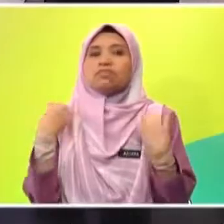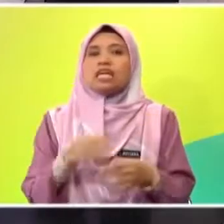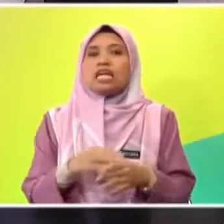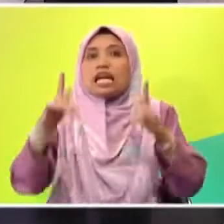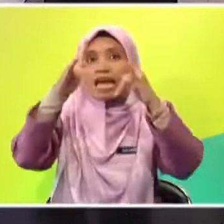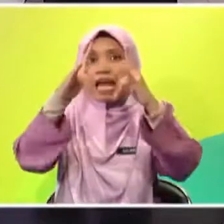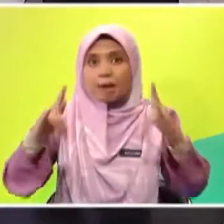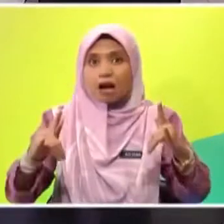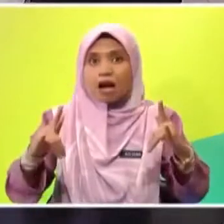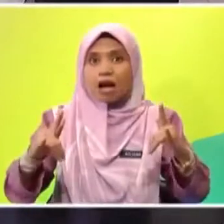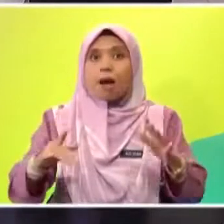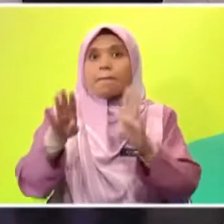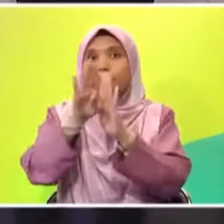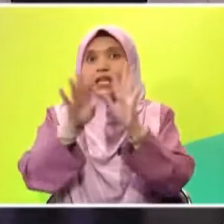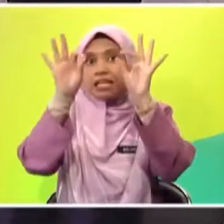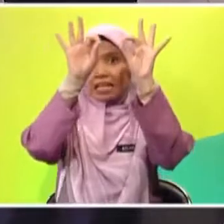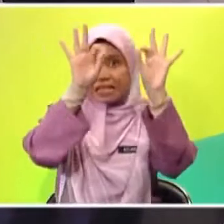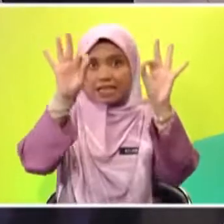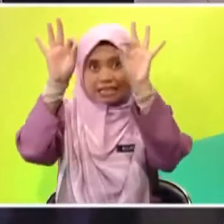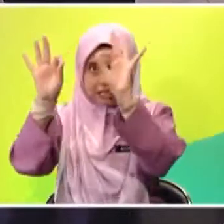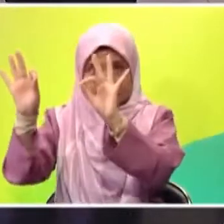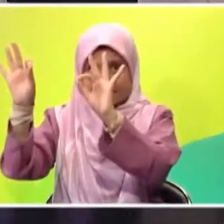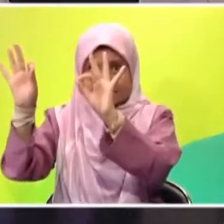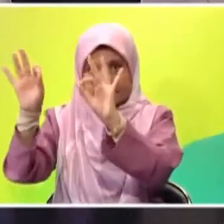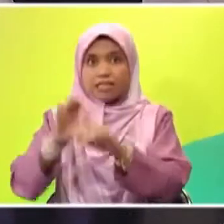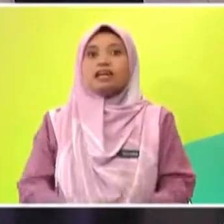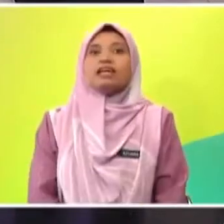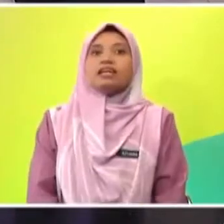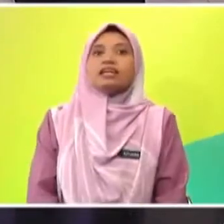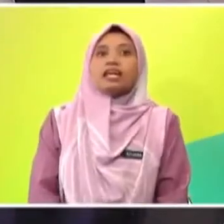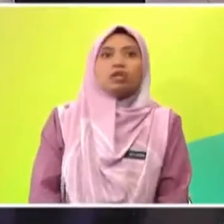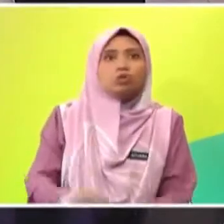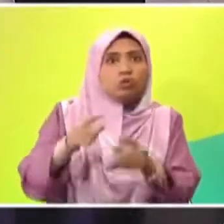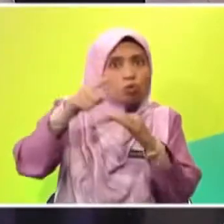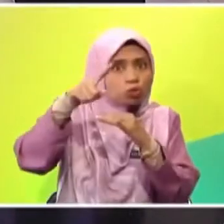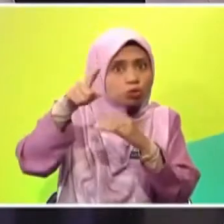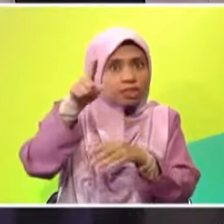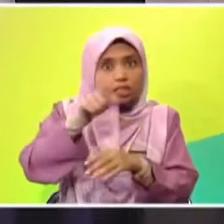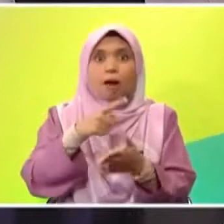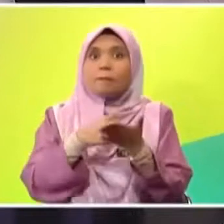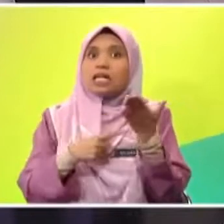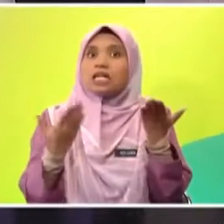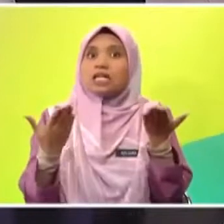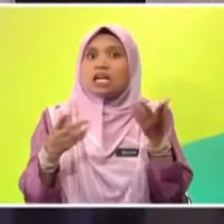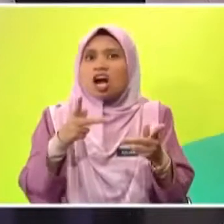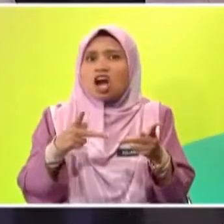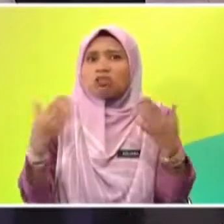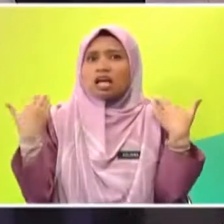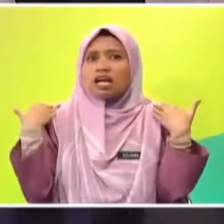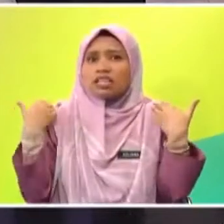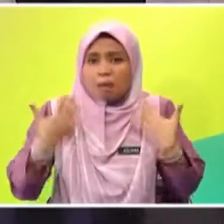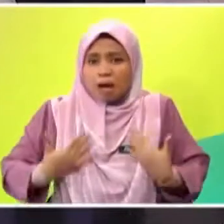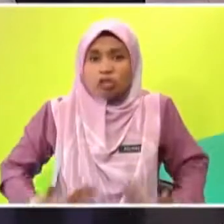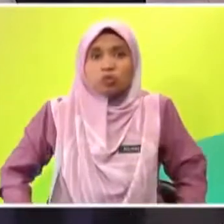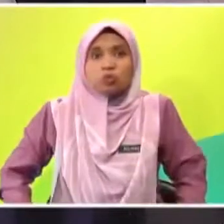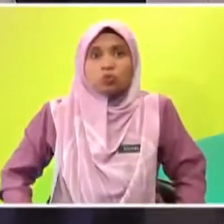kemah berhias yang 11-an nggak enak ah ini kalau nak bersukan tak ada baju bersukan susah